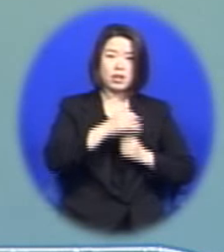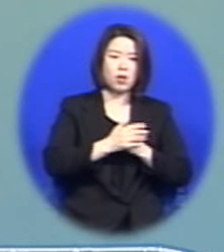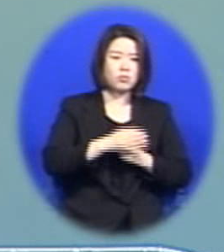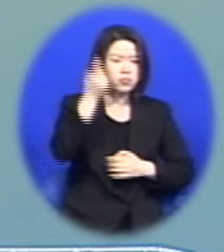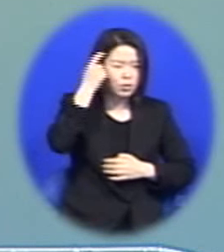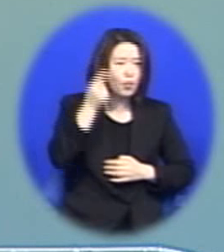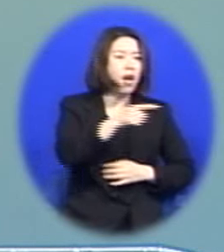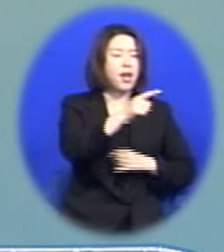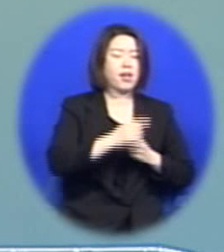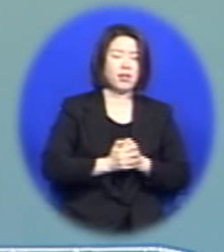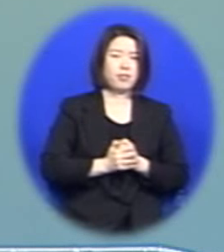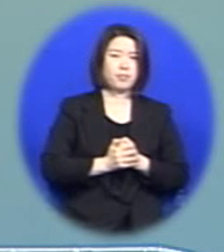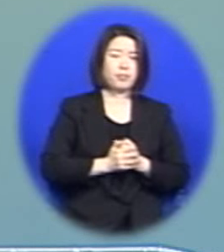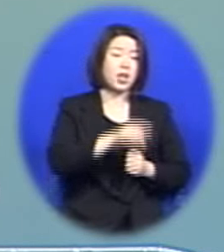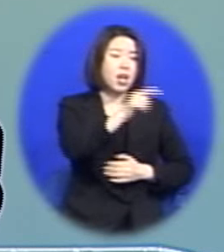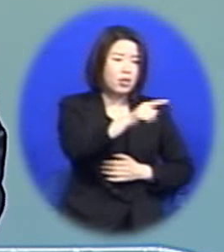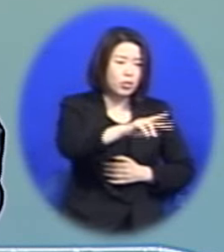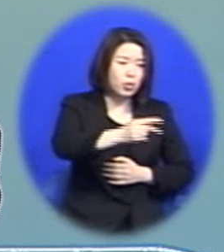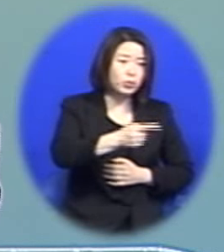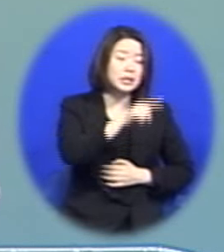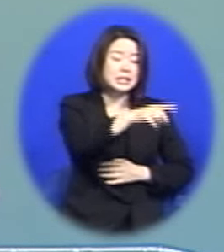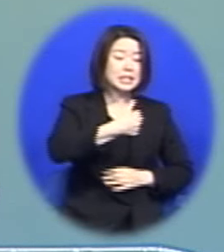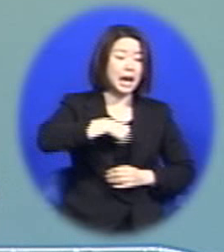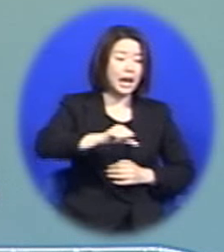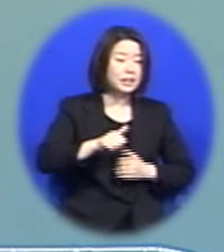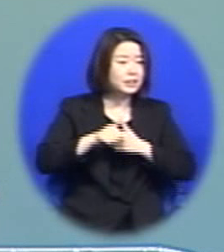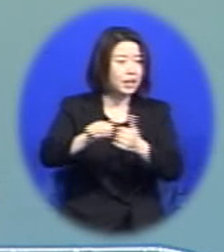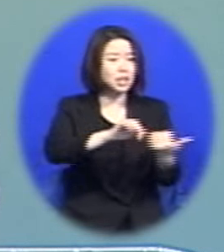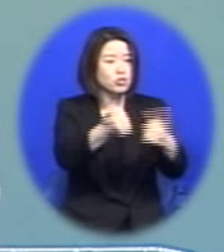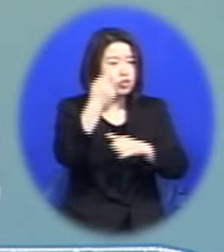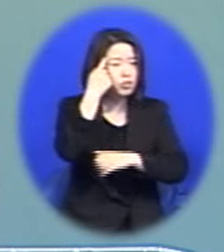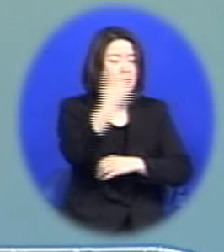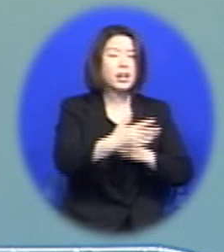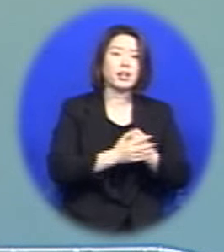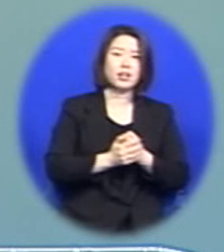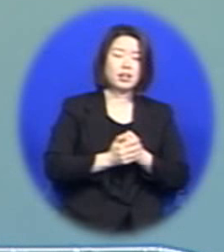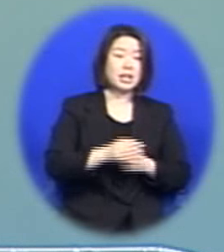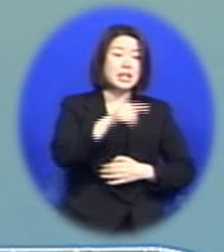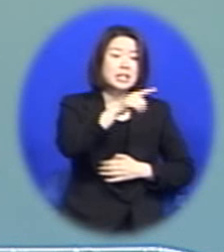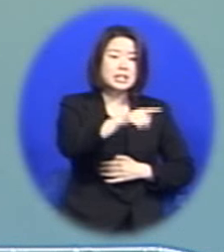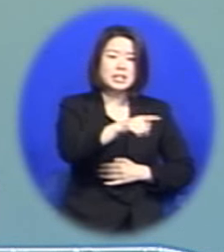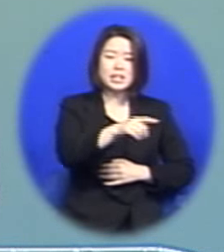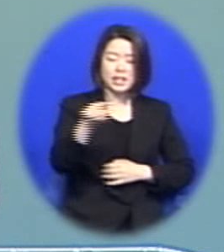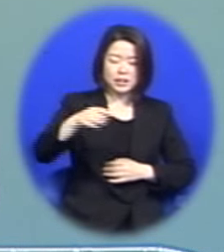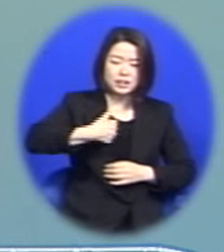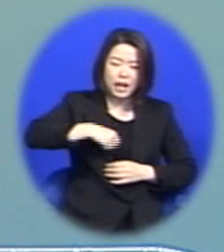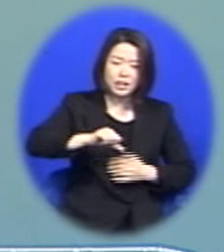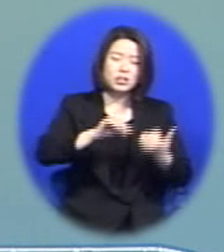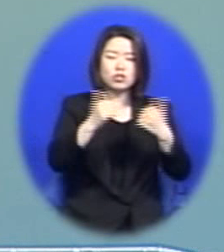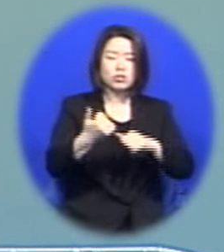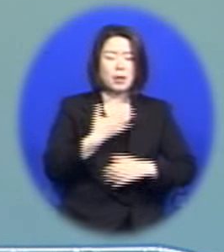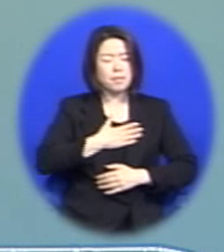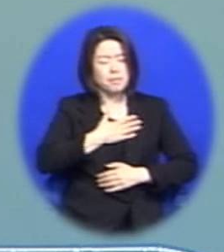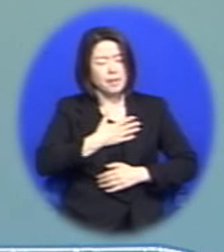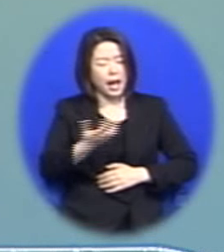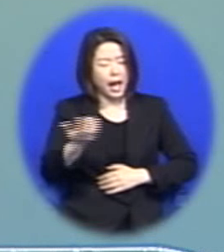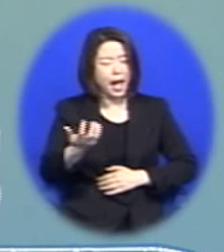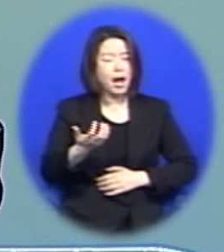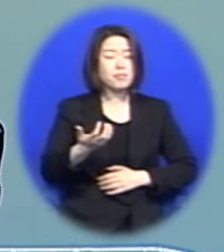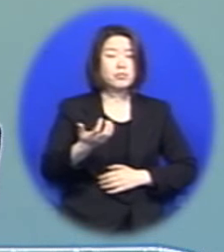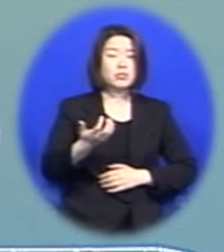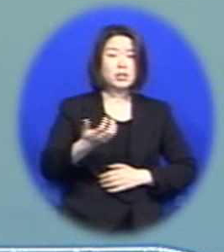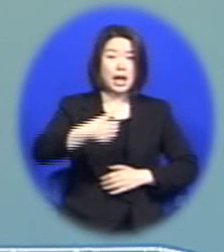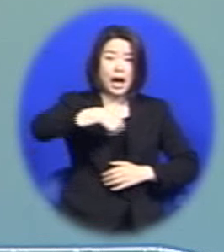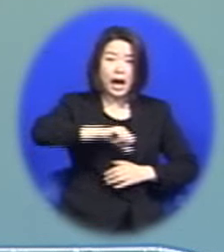이러는 거예요 너도 니 아들 따라 죽을 거예요 니한테 그놈이 가슴에 리고 기막힌 자식이 면 이